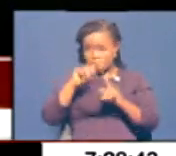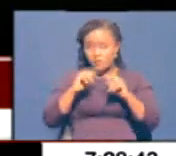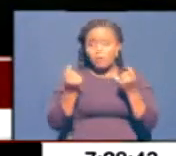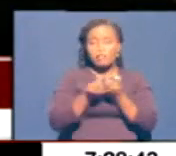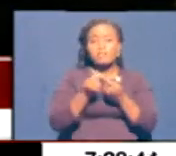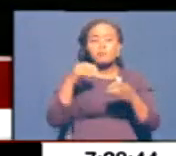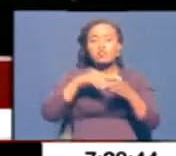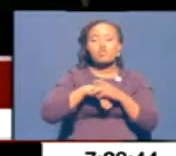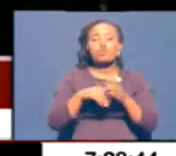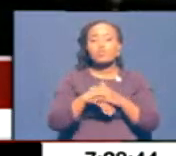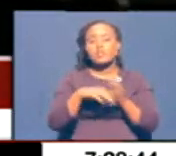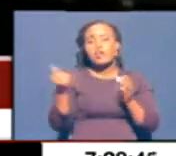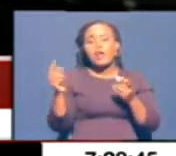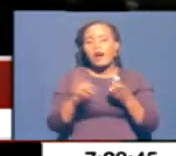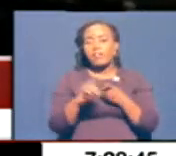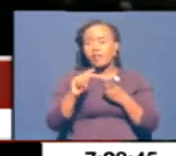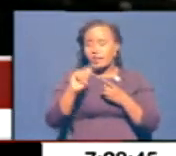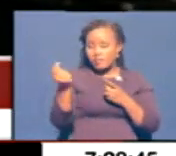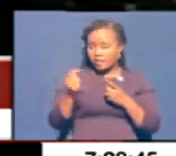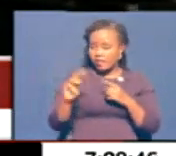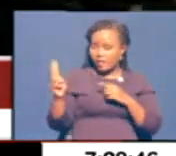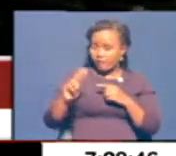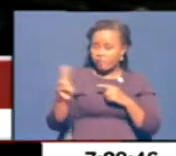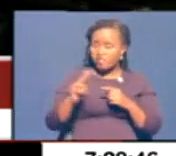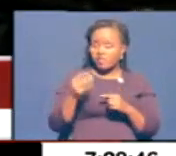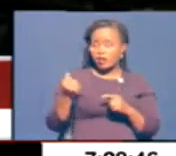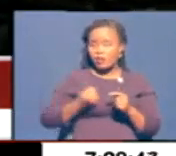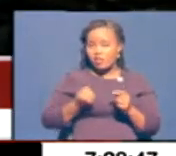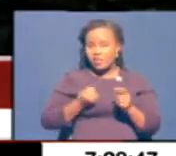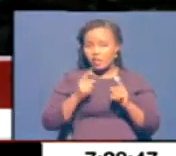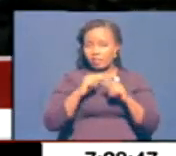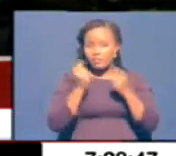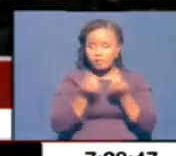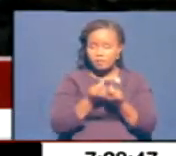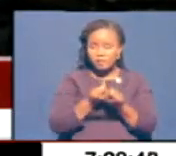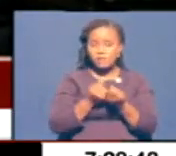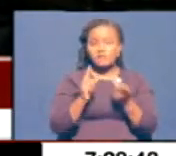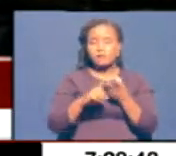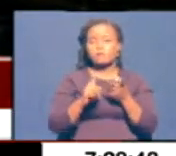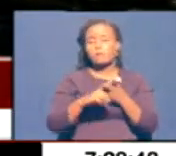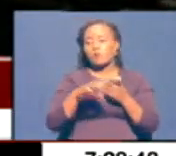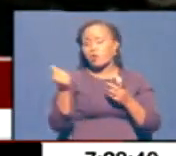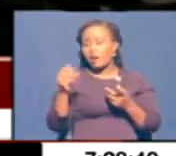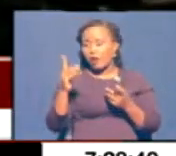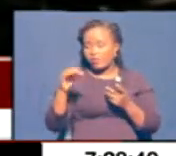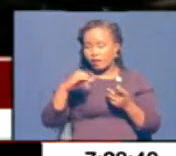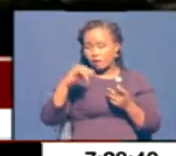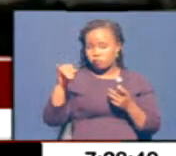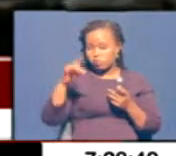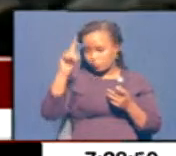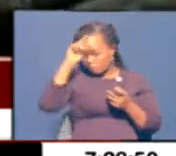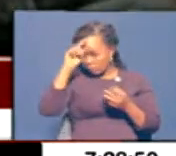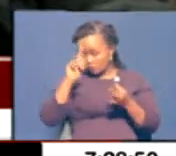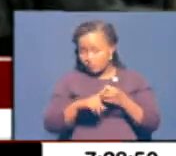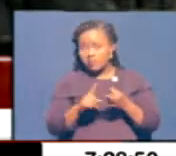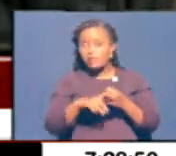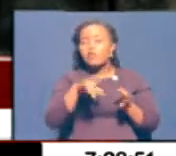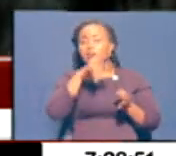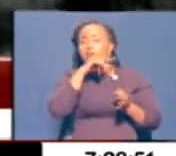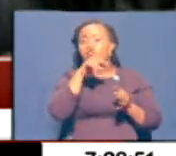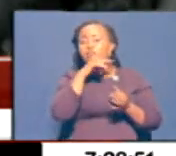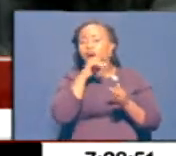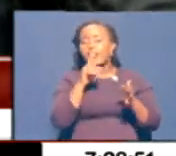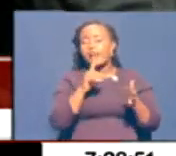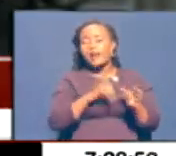mabingwa wa Kenya Vihiga Queens, PVP ya Burundi, FAD ya Djibouti, mabingwa wa Uganda Lady Doves, Simba Queens ya